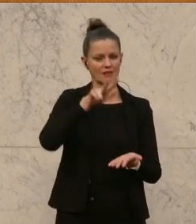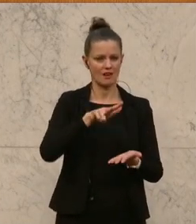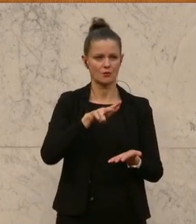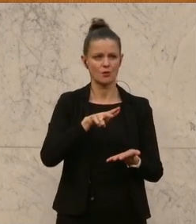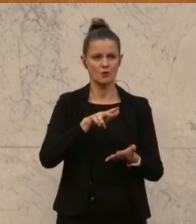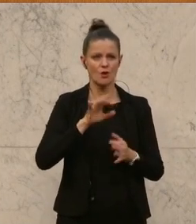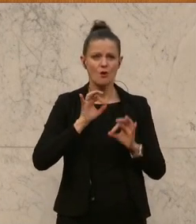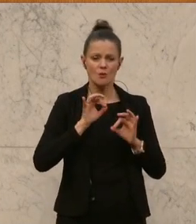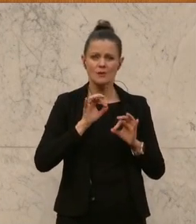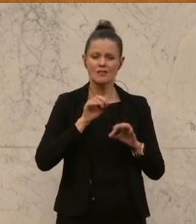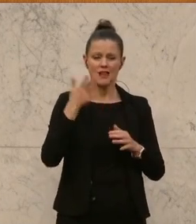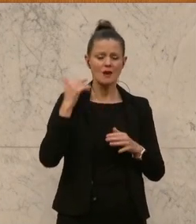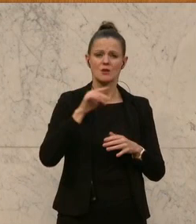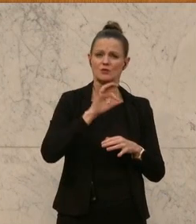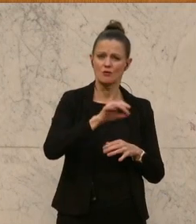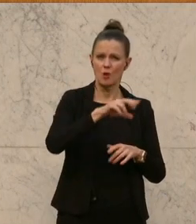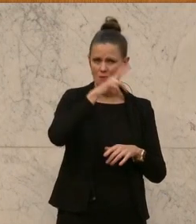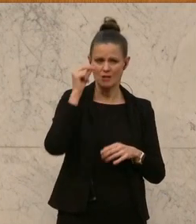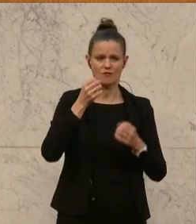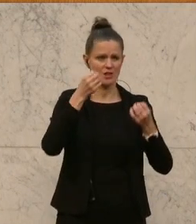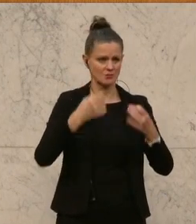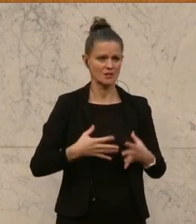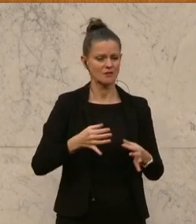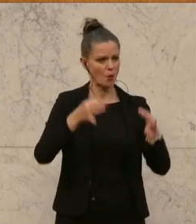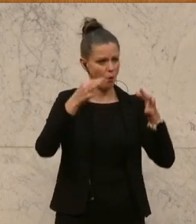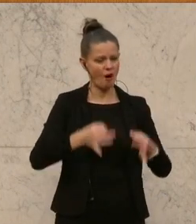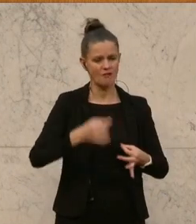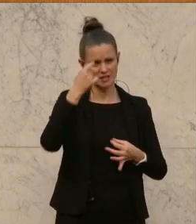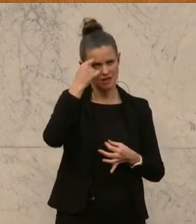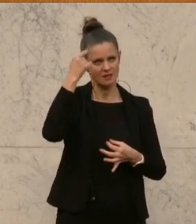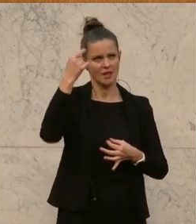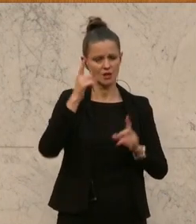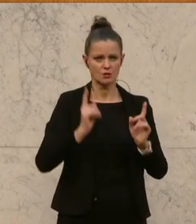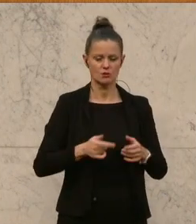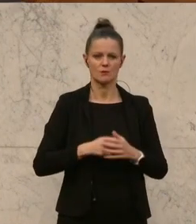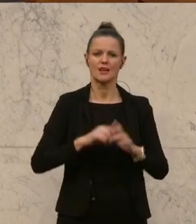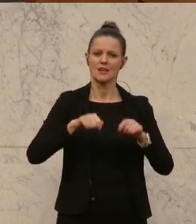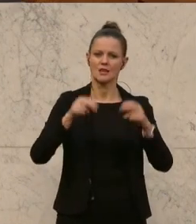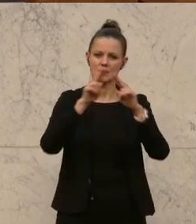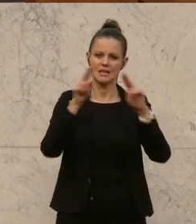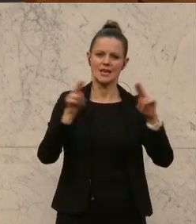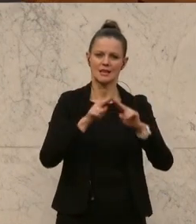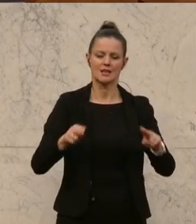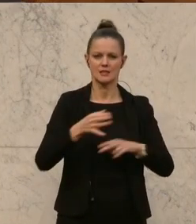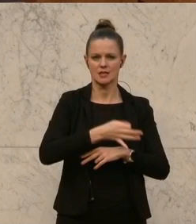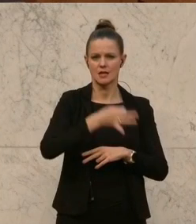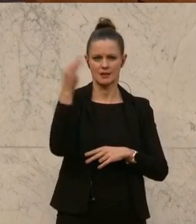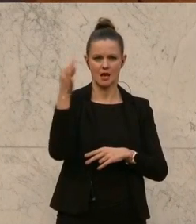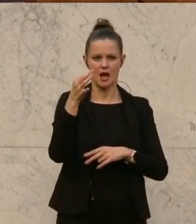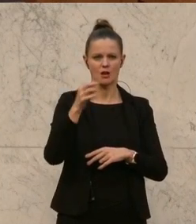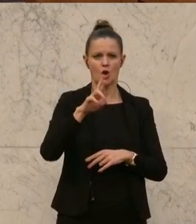widerfahren ist und dass man auch offiziell gedenkt. Wir haben ja einen internationalen Tag der Roma, das ist der 8.